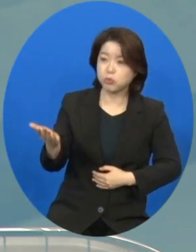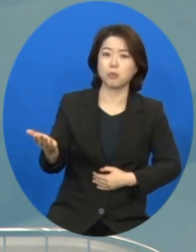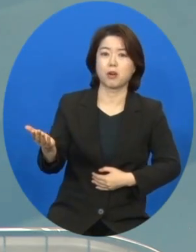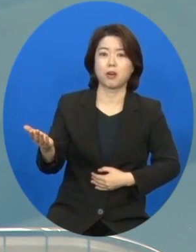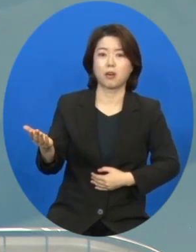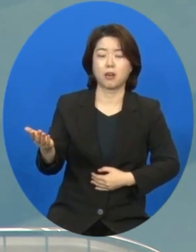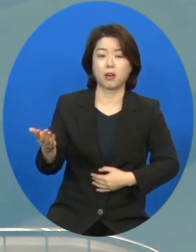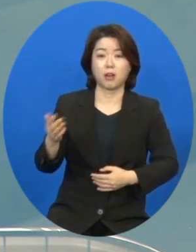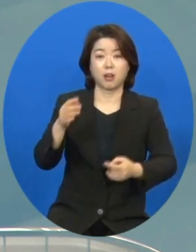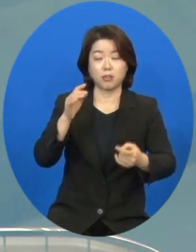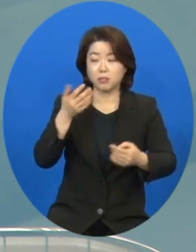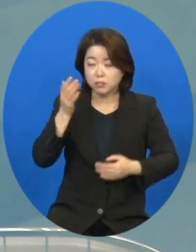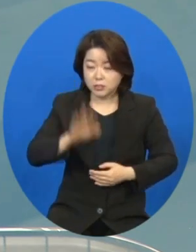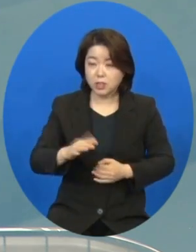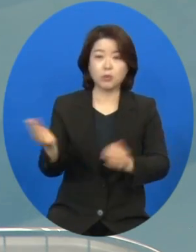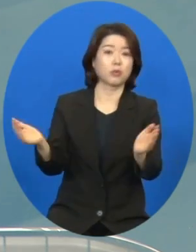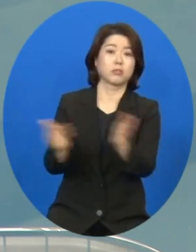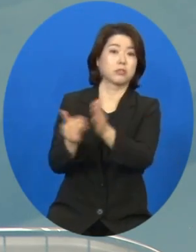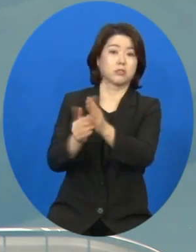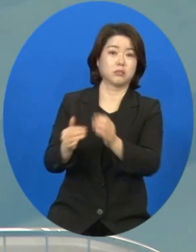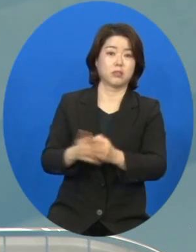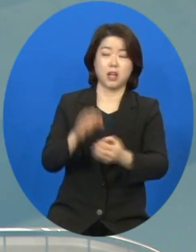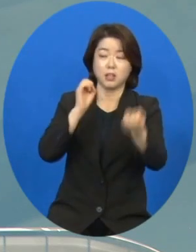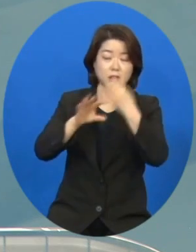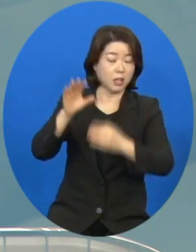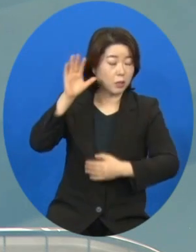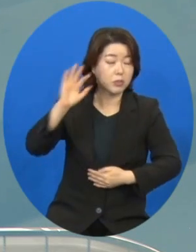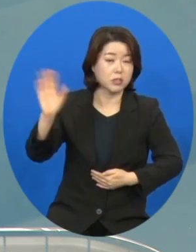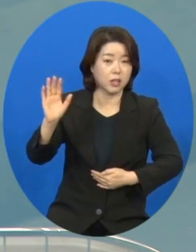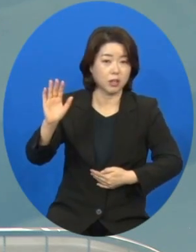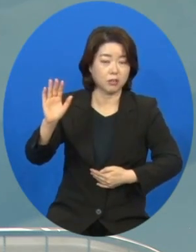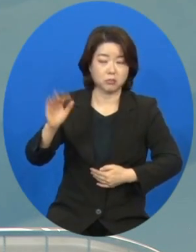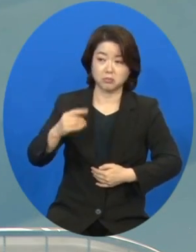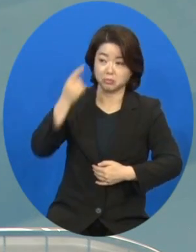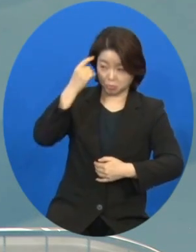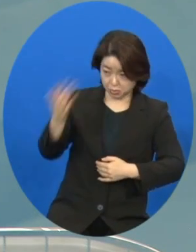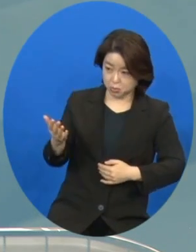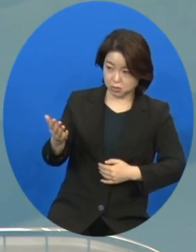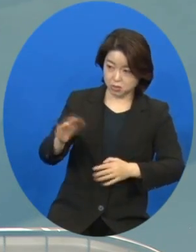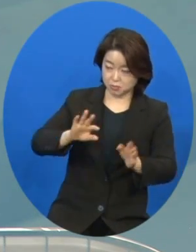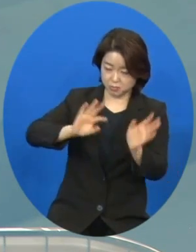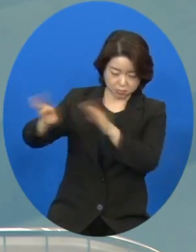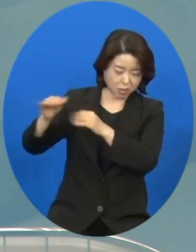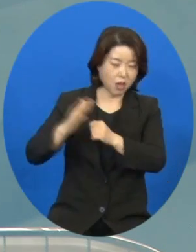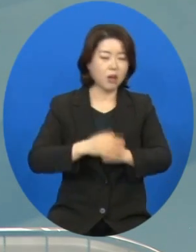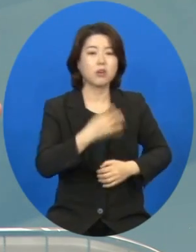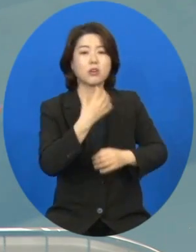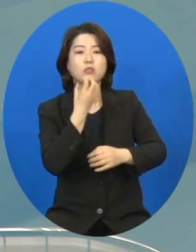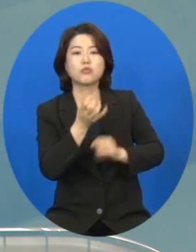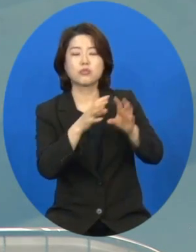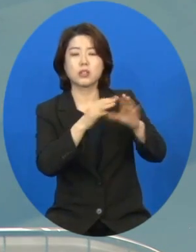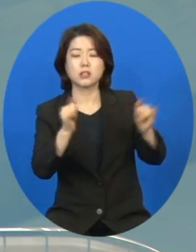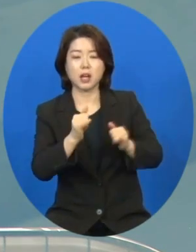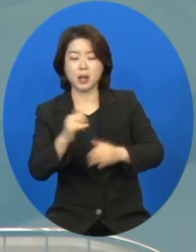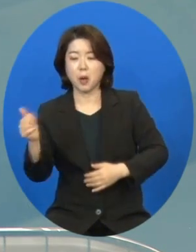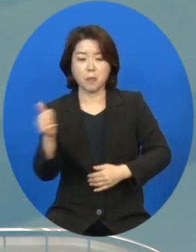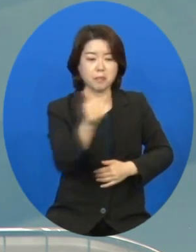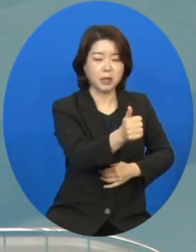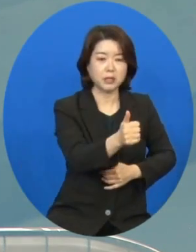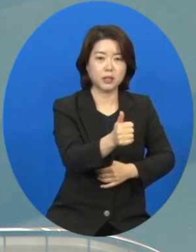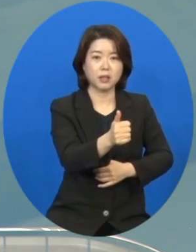그대로 대답도 듣지 않고 바로 유대 사람들을 만나러 나가버립니다. 세상에 이런 황당한 일이